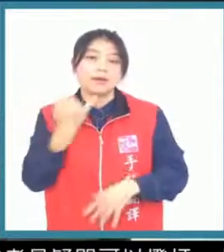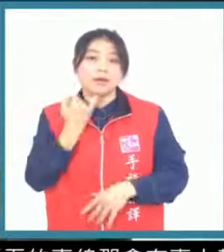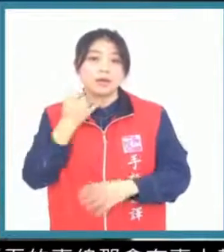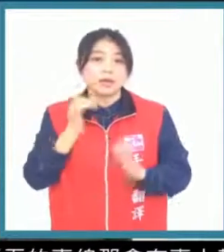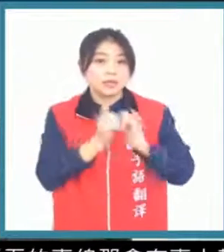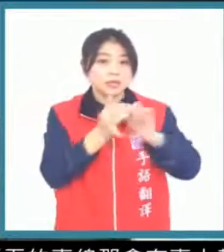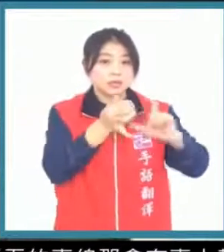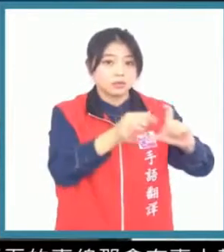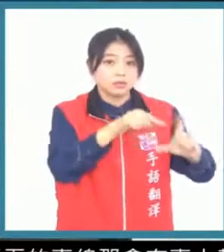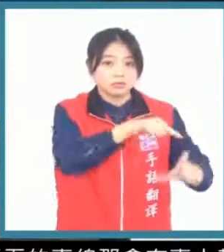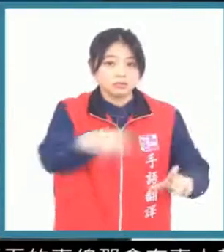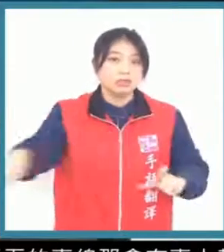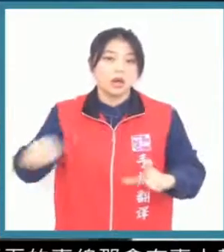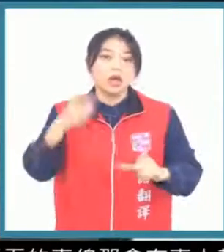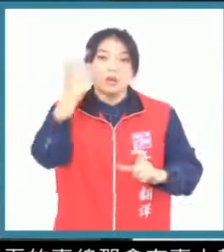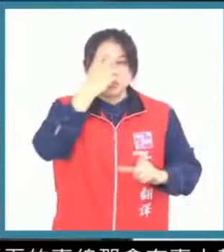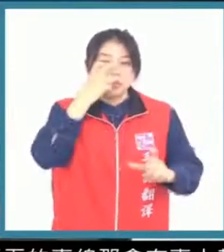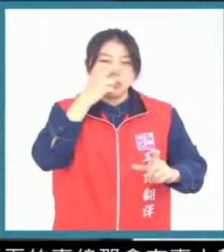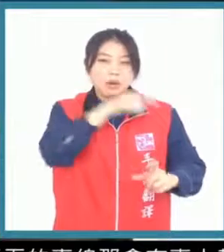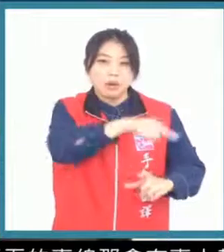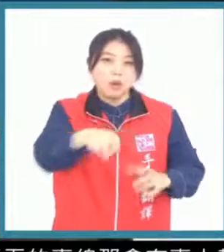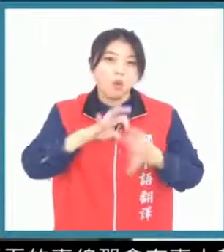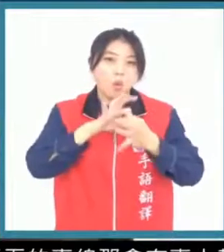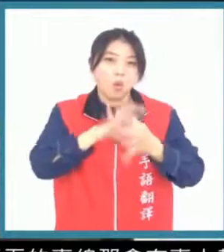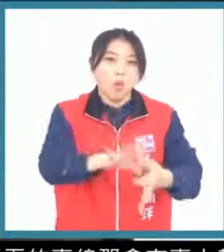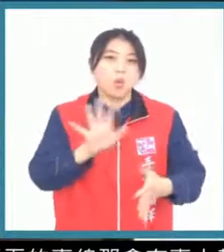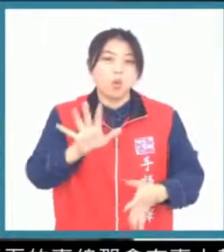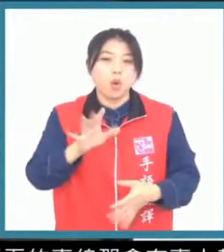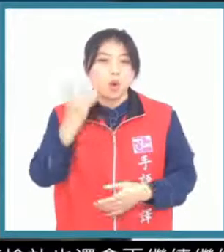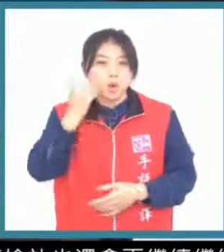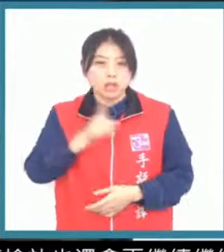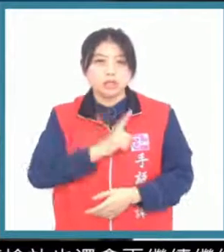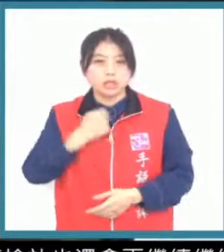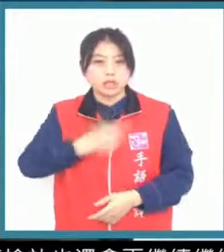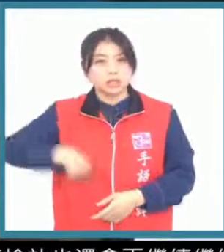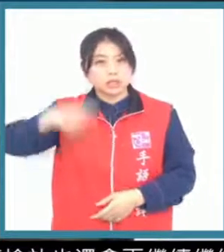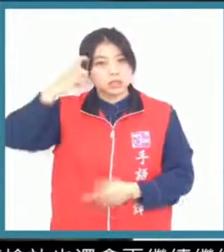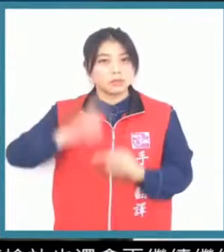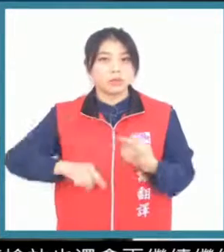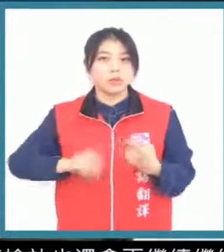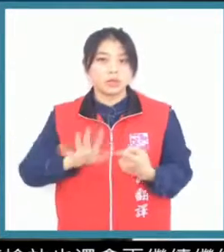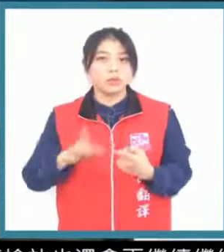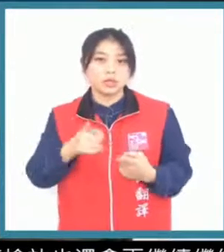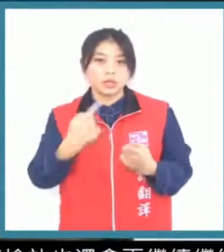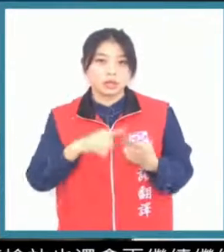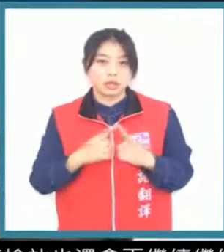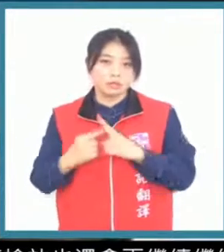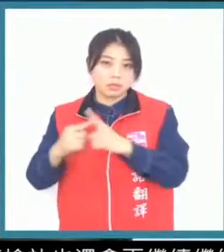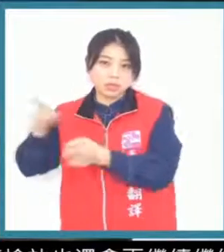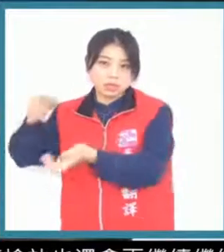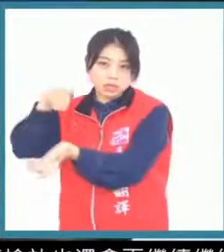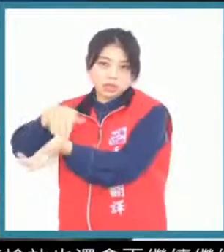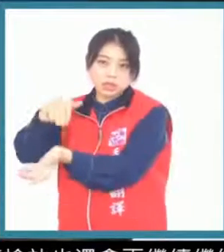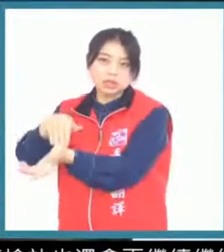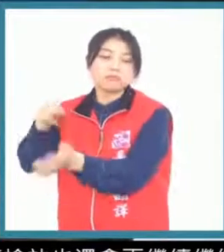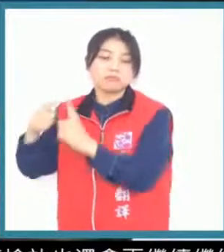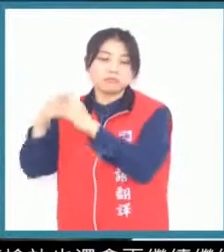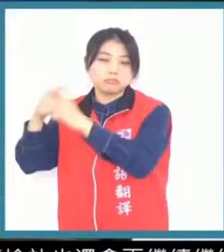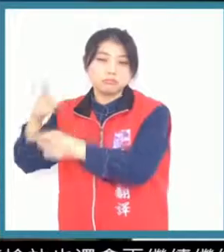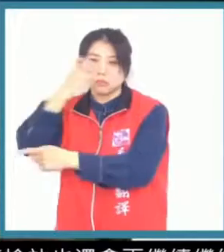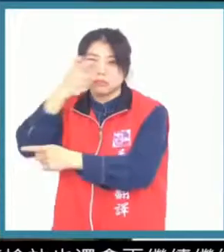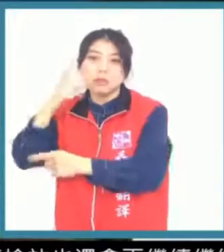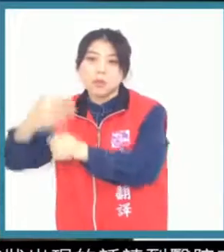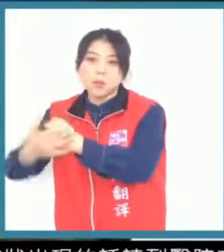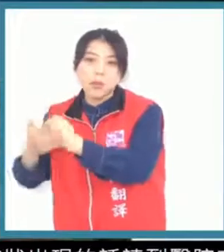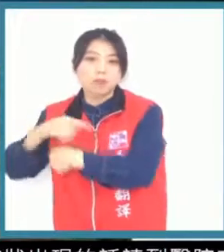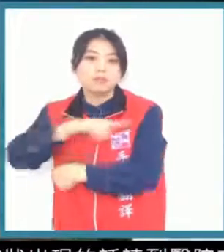检站也还会再继续采检。那如果你有任何的症状出现的话请到医院直接做采检，这样也是保护